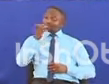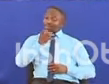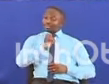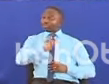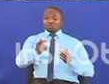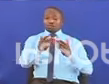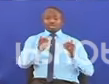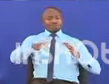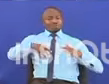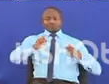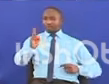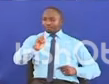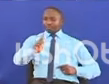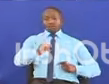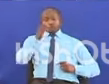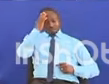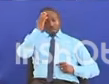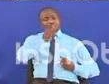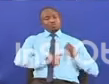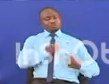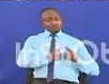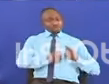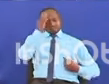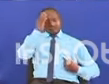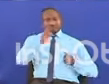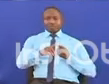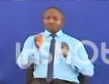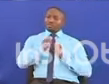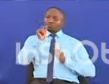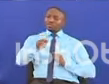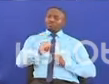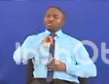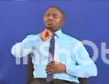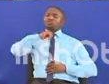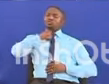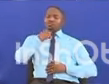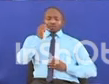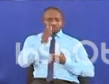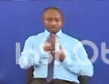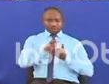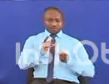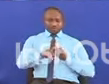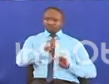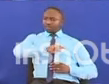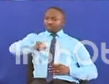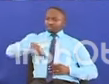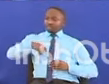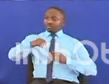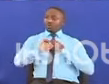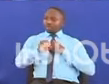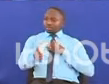kwa sababu unafurahi, bali unaumia ndani ya moyo. Hivi vitu vinakwaza, vinaumiza. Sisi kama